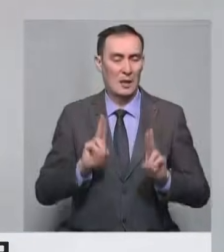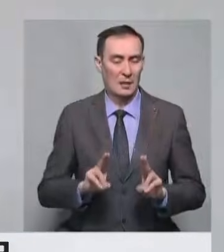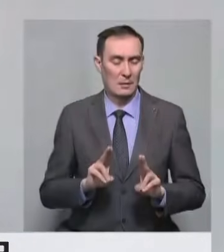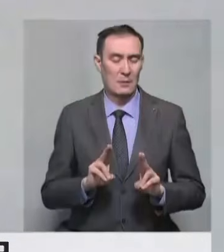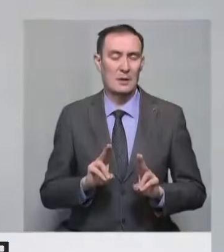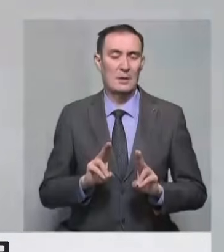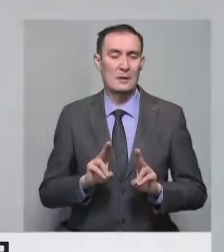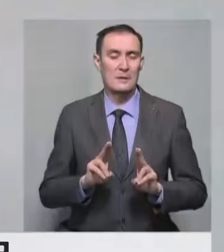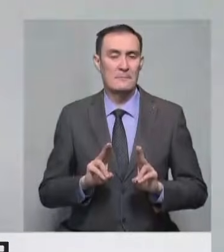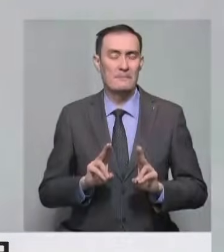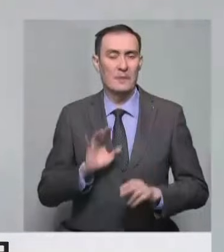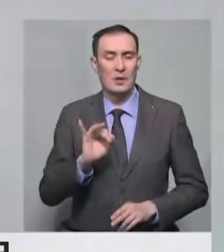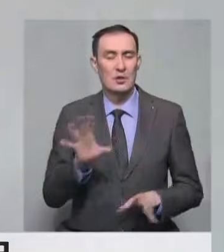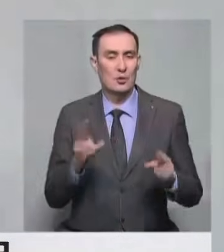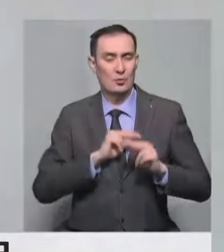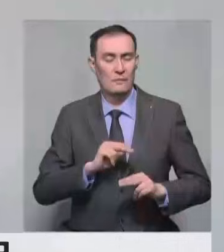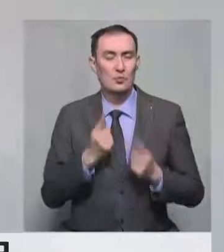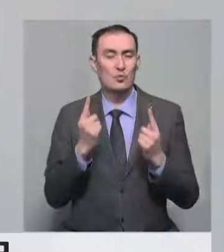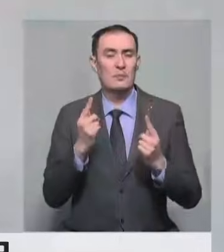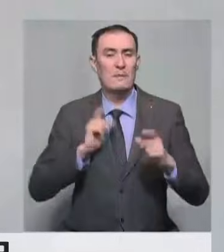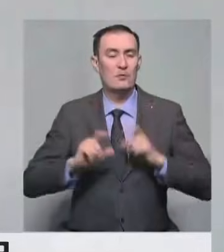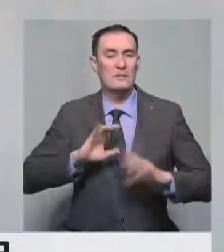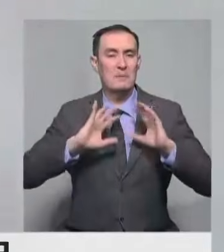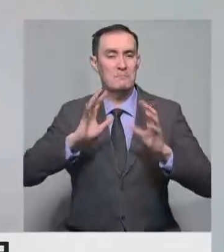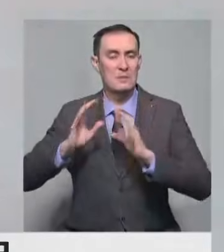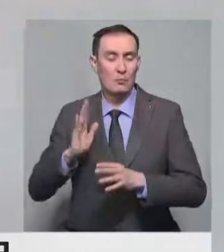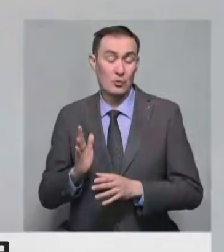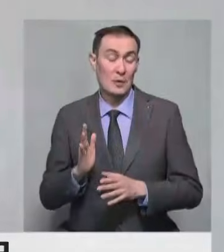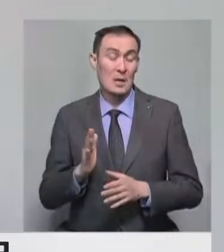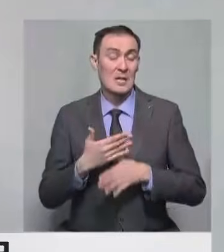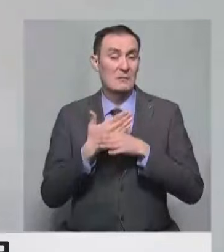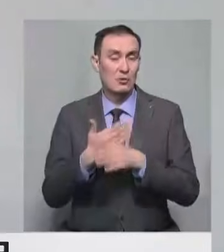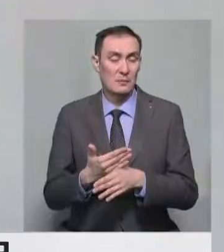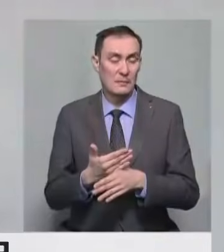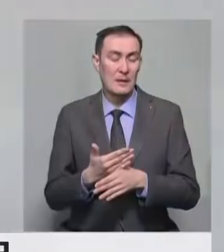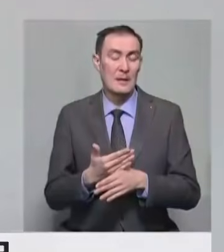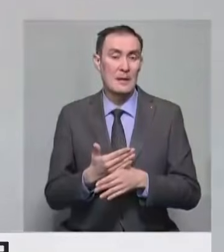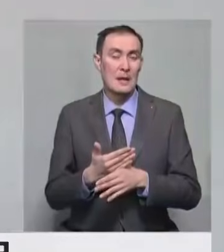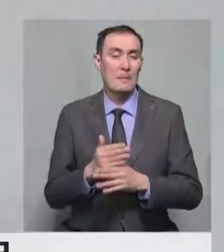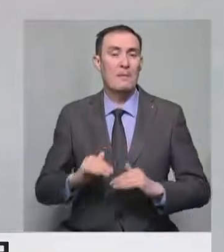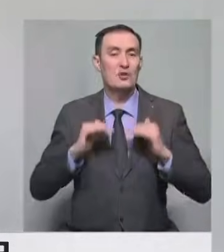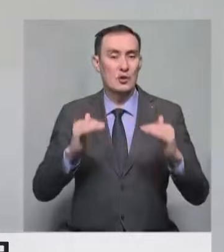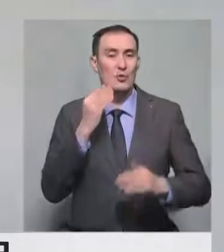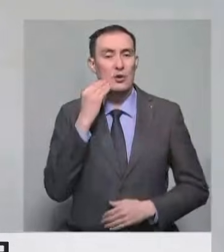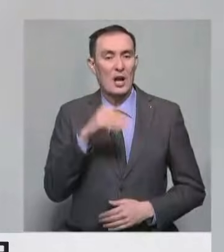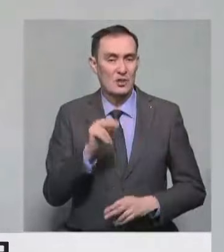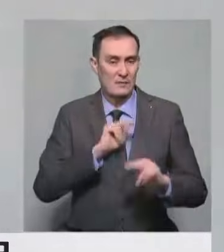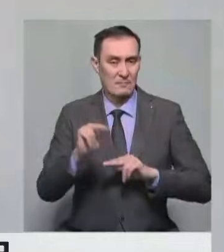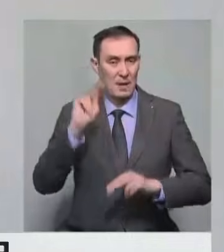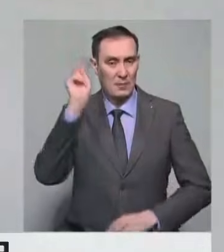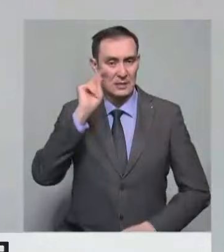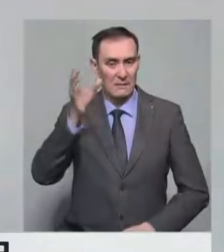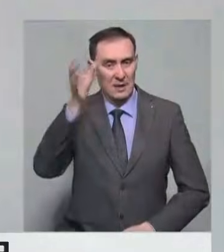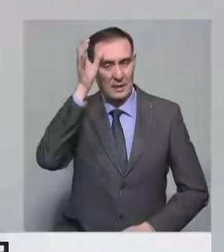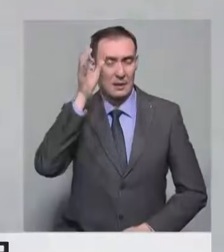И сотрудничество с ведущими вузы мира будет способствовать в первую очередь повышению качества образования,